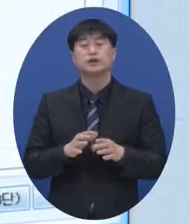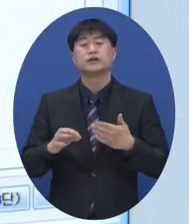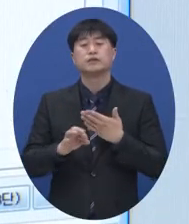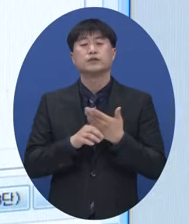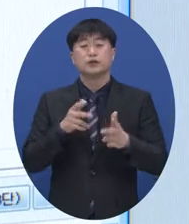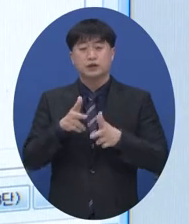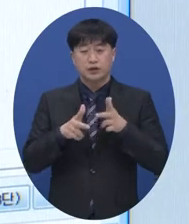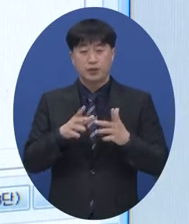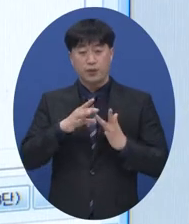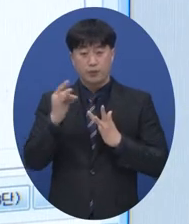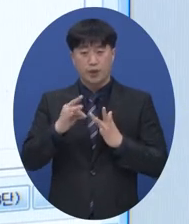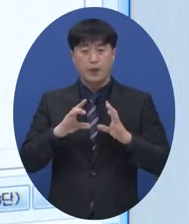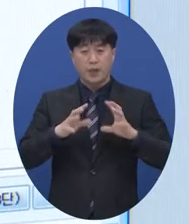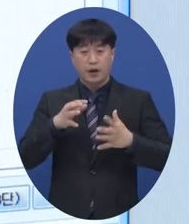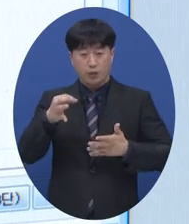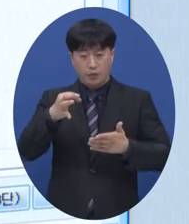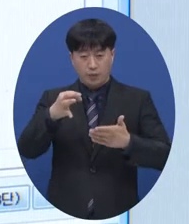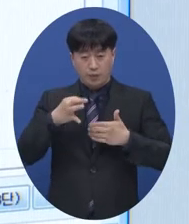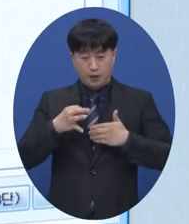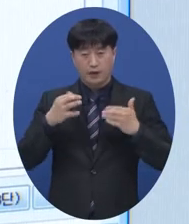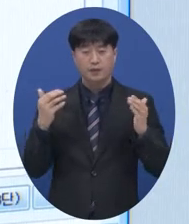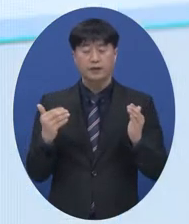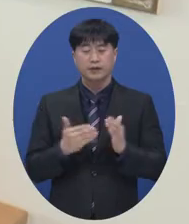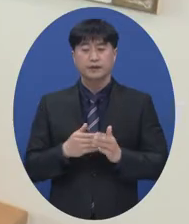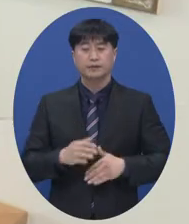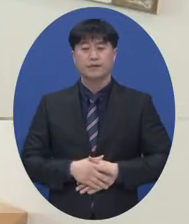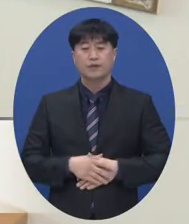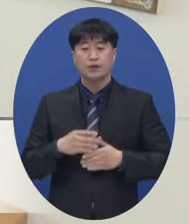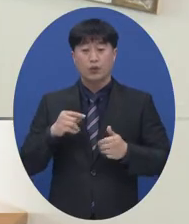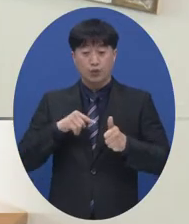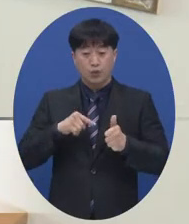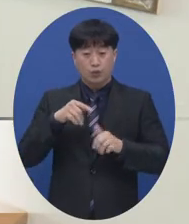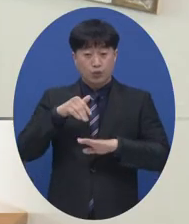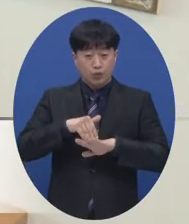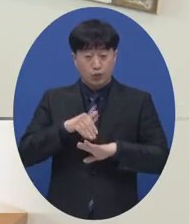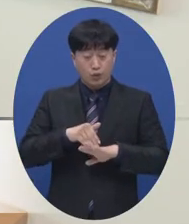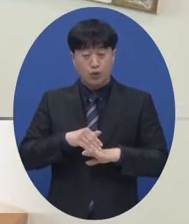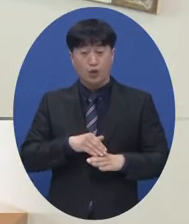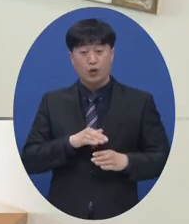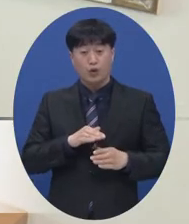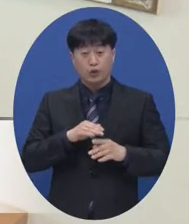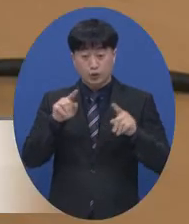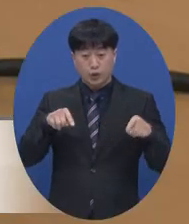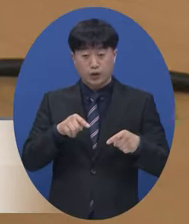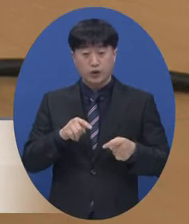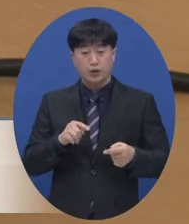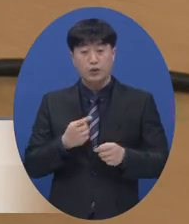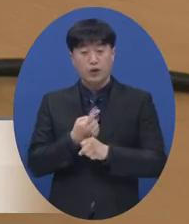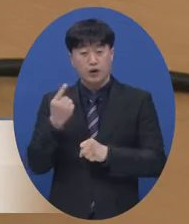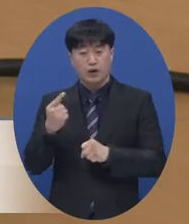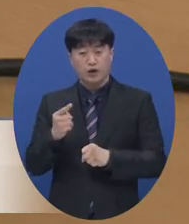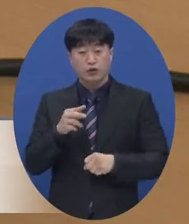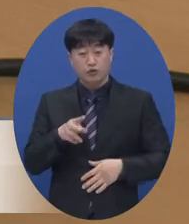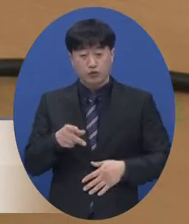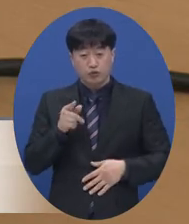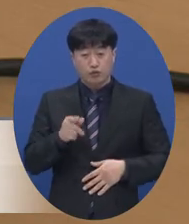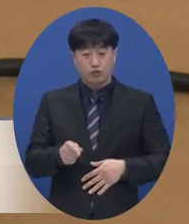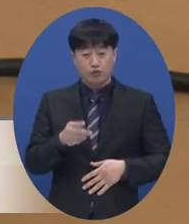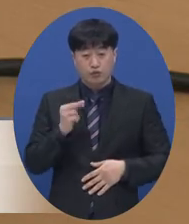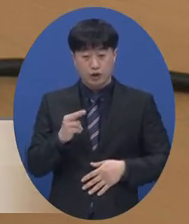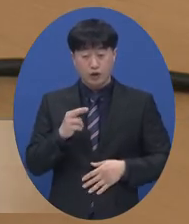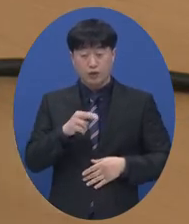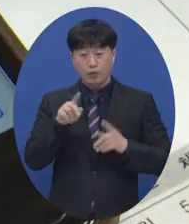선정돼 국비 전액을 지원 받은 겁니다 교육훈련 통지서 전달 외에도 qr 코드를 활용한 출결 처리